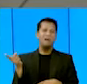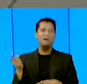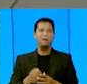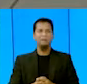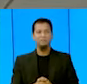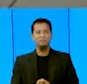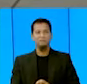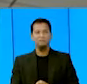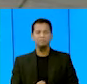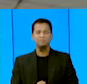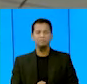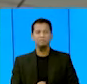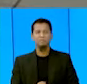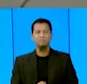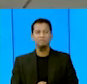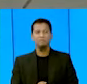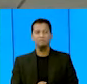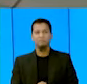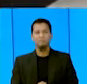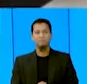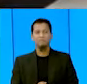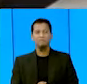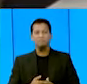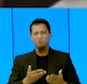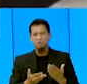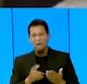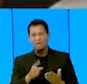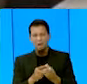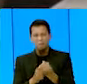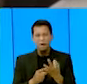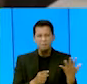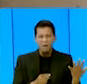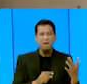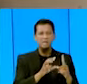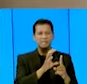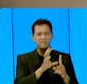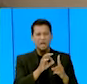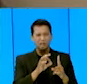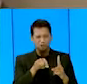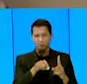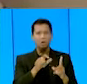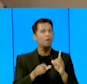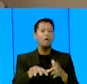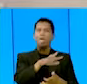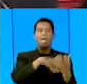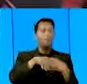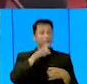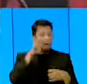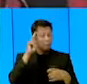bisa. Dalam Triman hanya satu dari ratusan kasus carut-marut PPDB yang terus berulang.